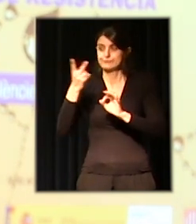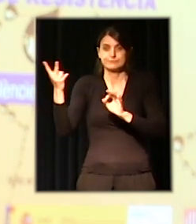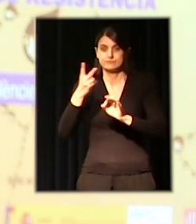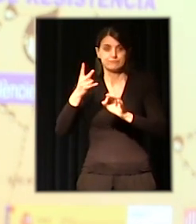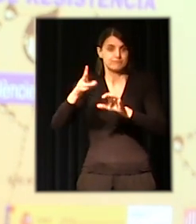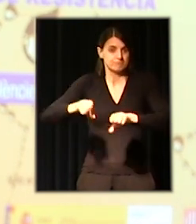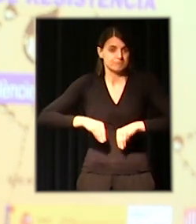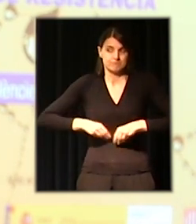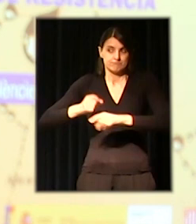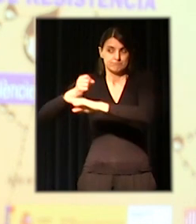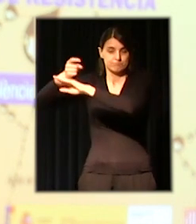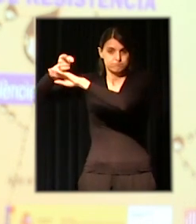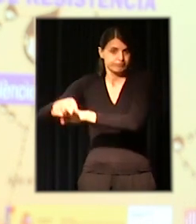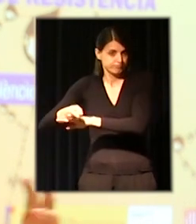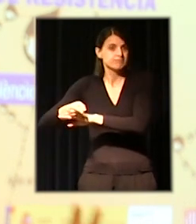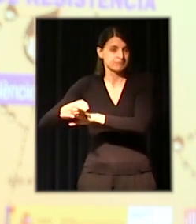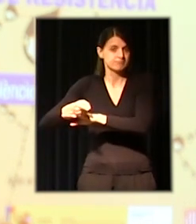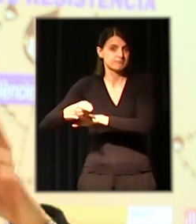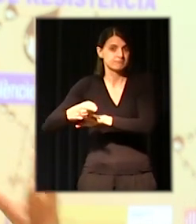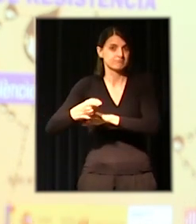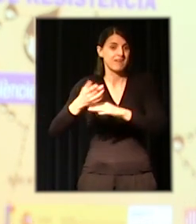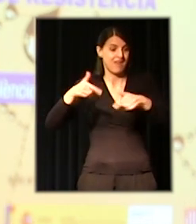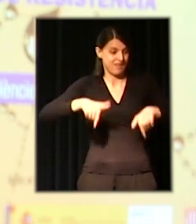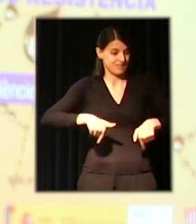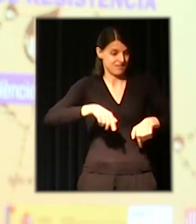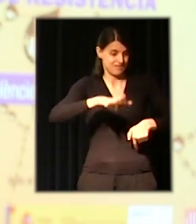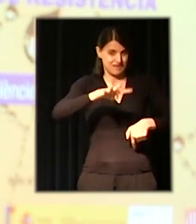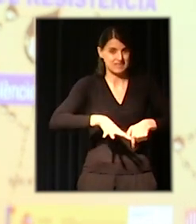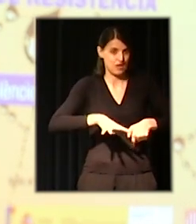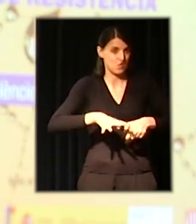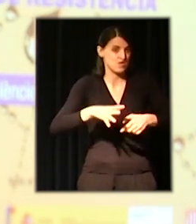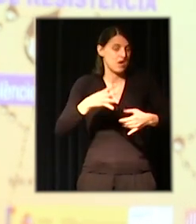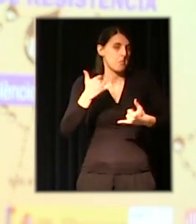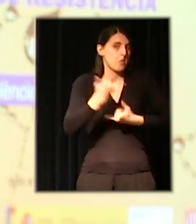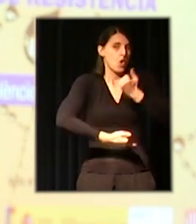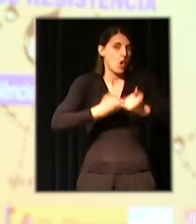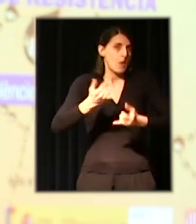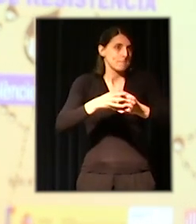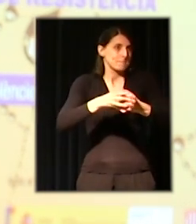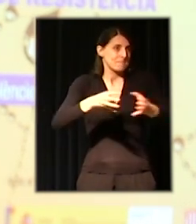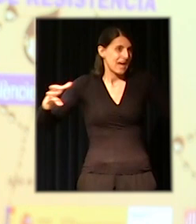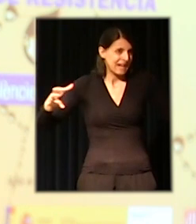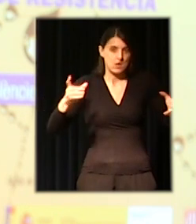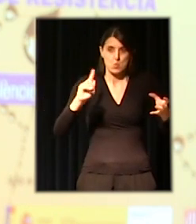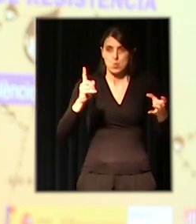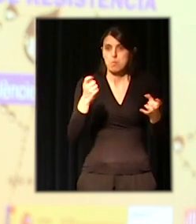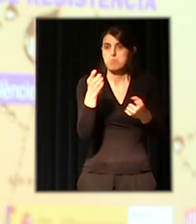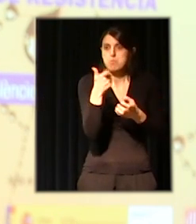realitat que no és encara una gran problemàtica numèricament